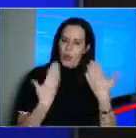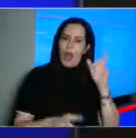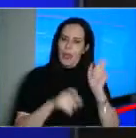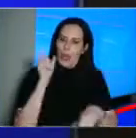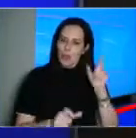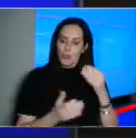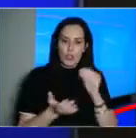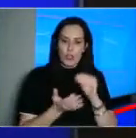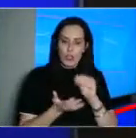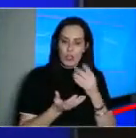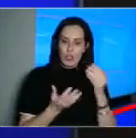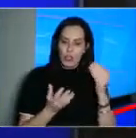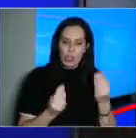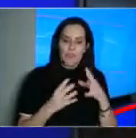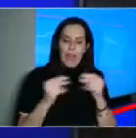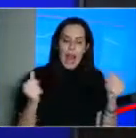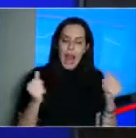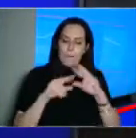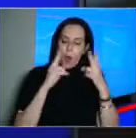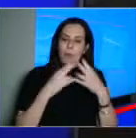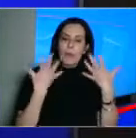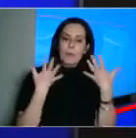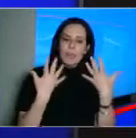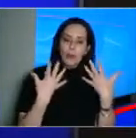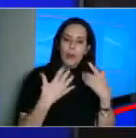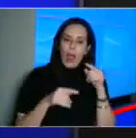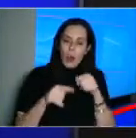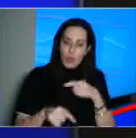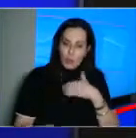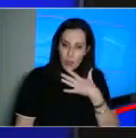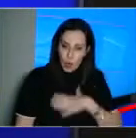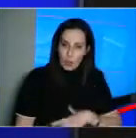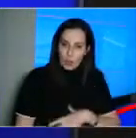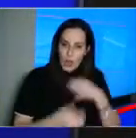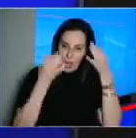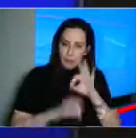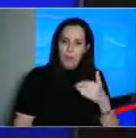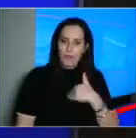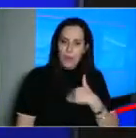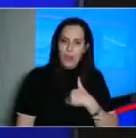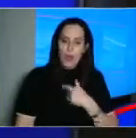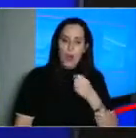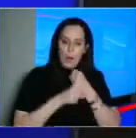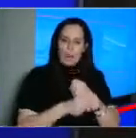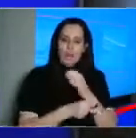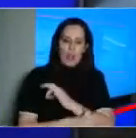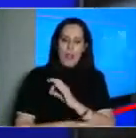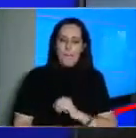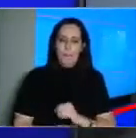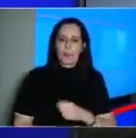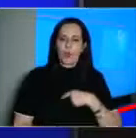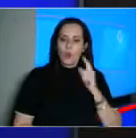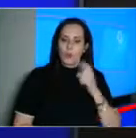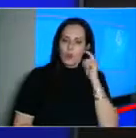לאנשים שתכף נעלמים מהעולם לספר את הסיפור שלהם. אותם אני רוצה לכבד, ואנחנו הפה שלהם בסדרה הזאת. אנחנו